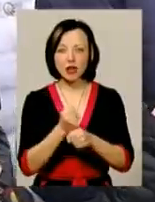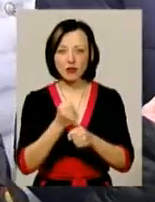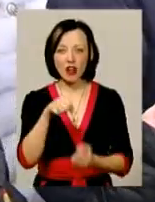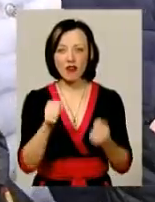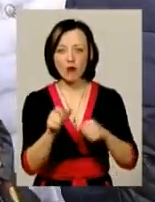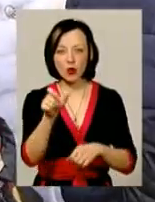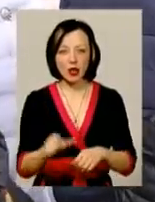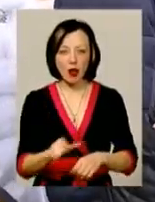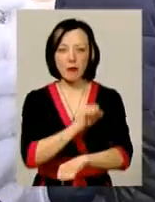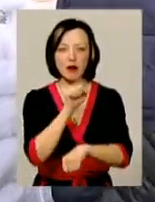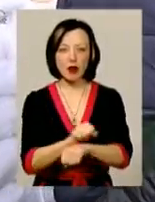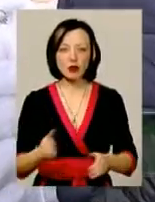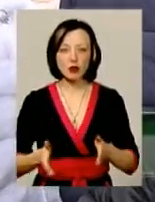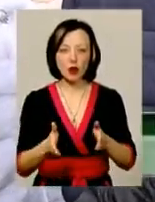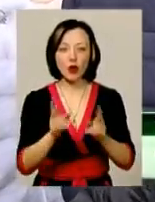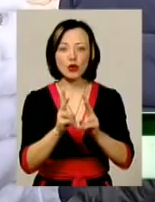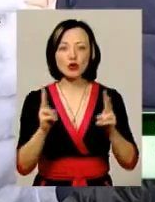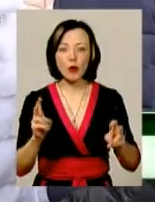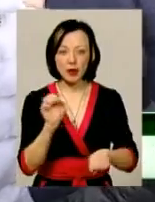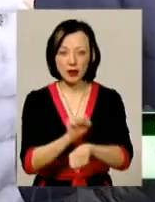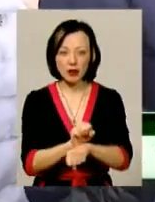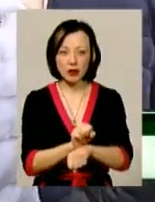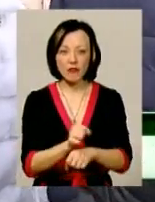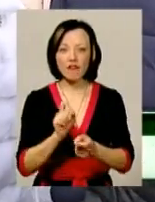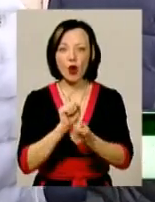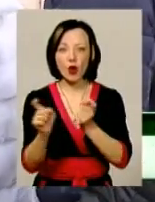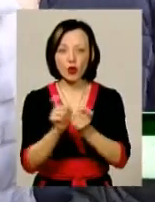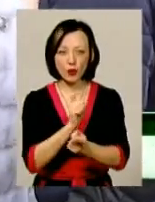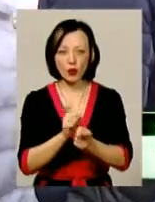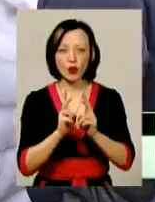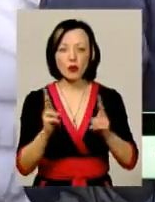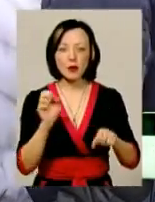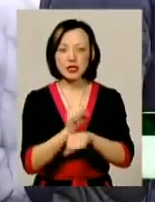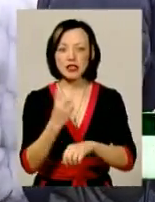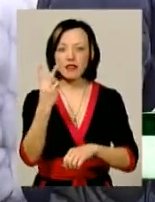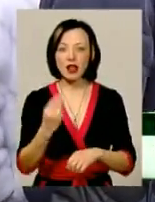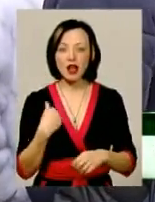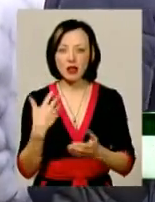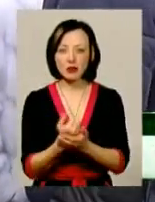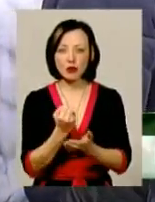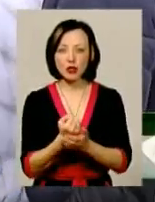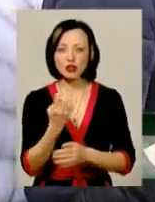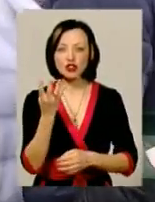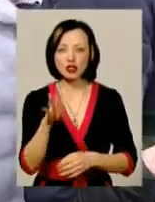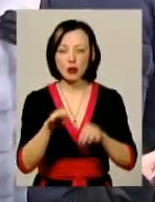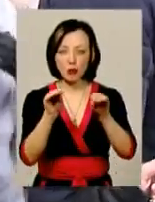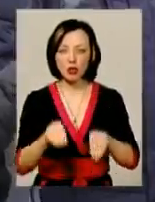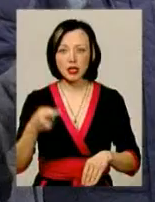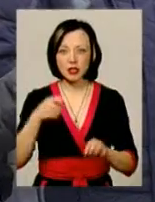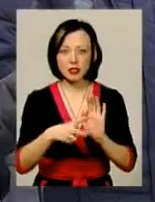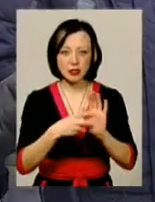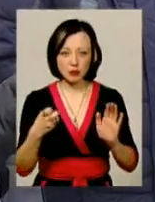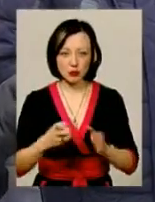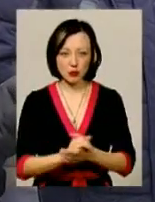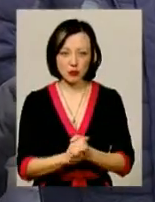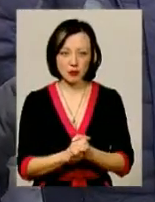Нам перекривають дорогу. Ставлять... Хто перекриває? От, воюють. За 2 дні я заробив 4 протоколи по 1700. А чого